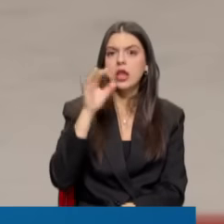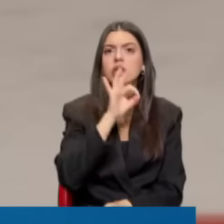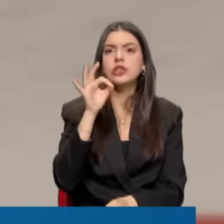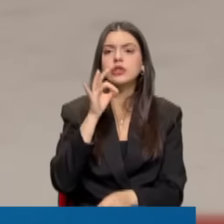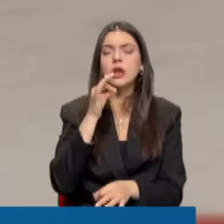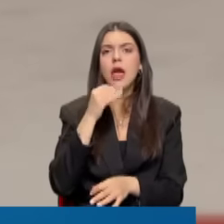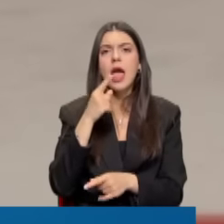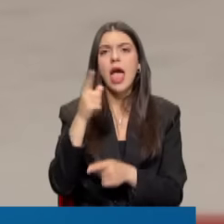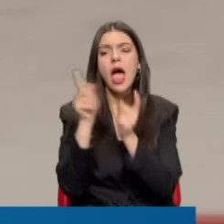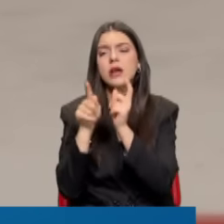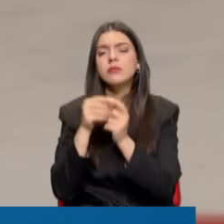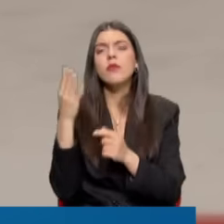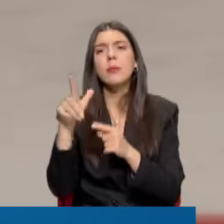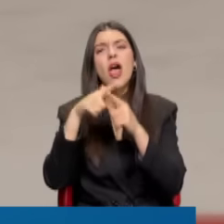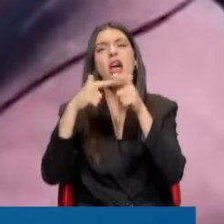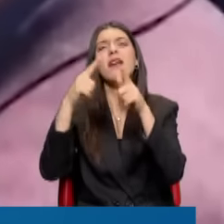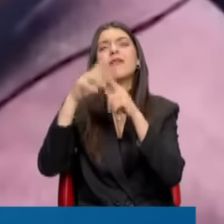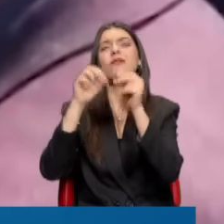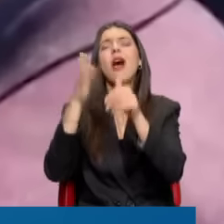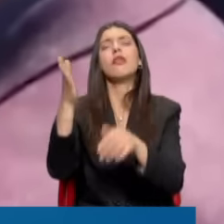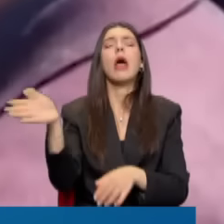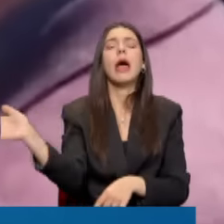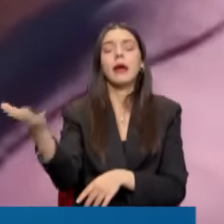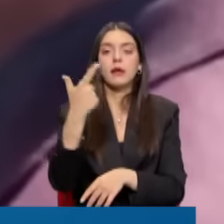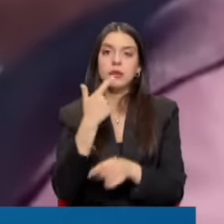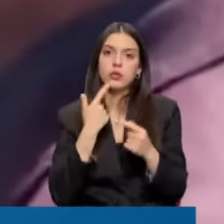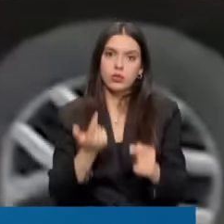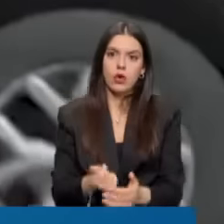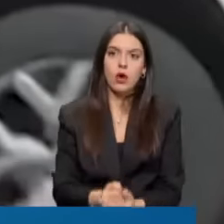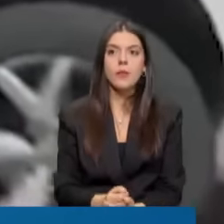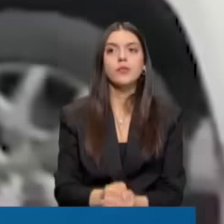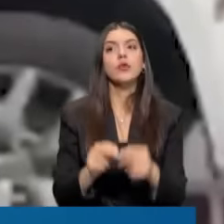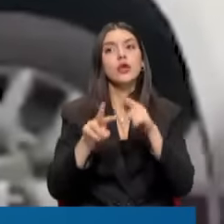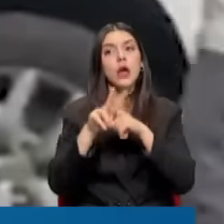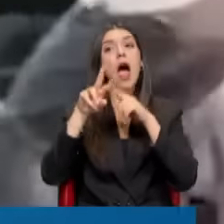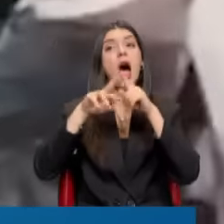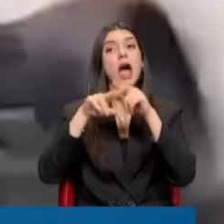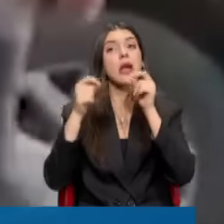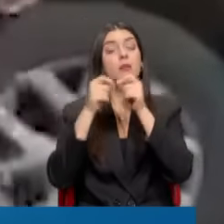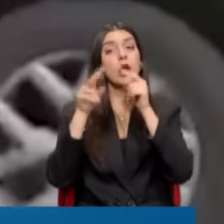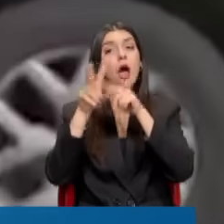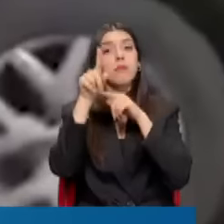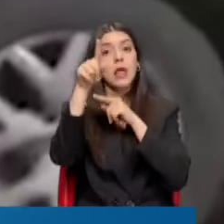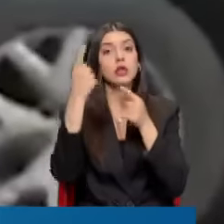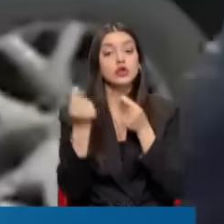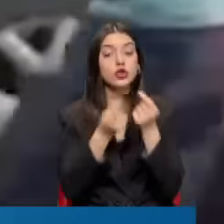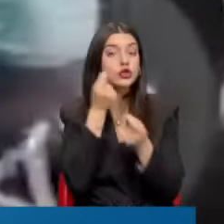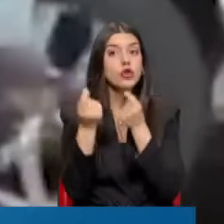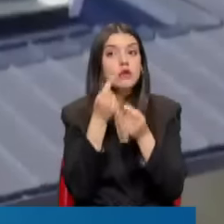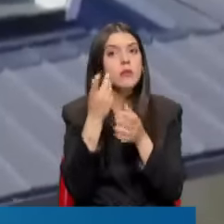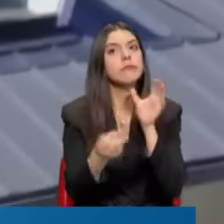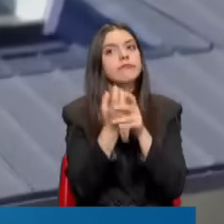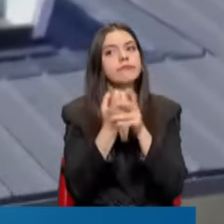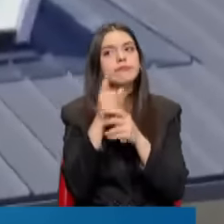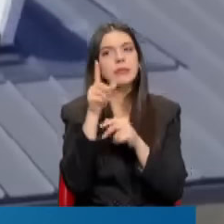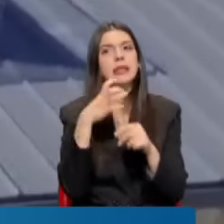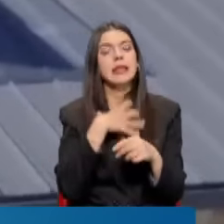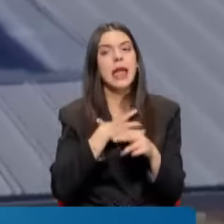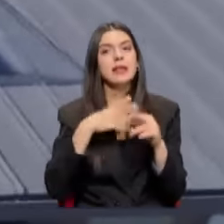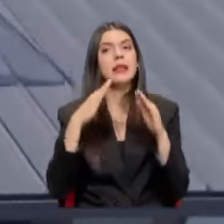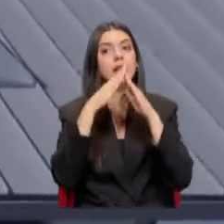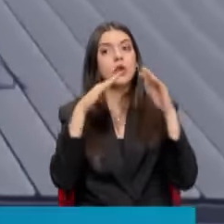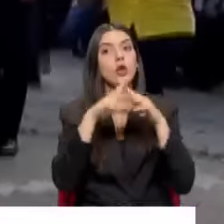fetö'cü Bunlar diyor geçiştiriyor Yüksel Kocaman'ın adı en son Ayhan Bora Kaplan soruşturmasında geçti kendisine kaplanın